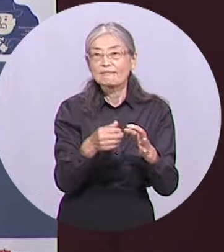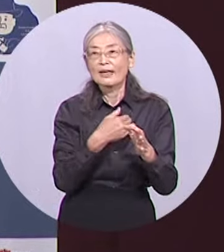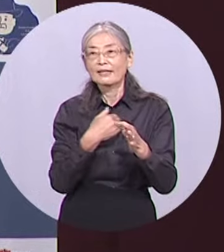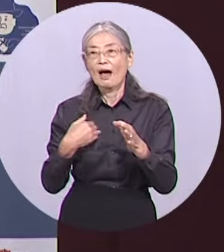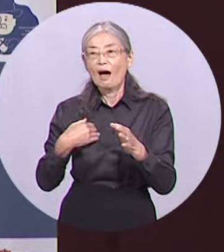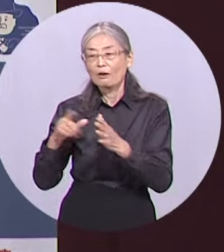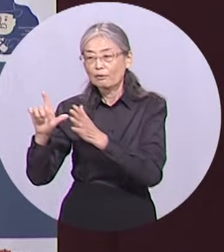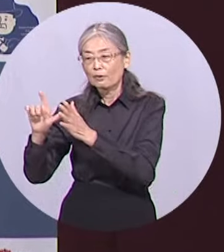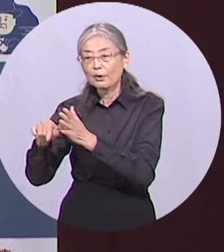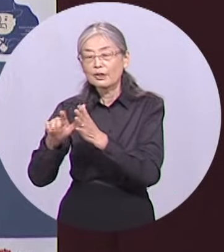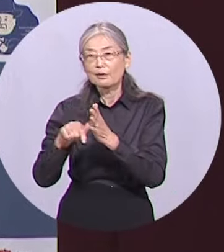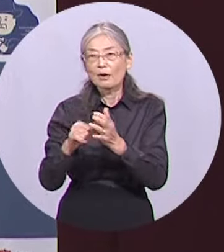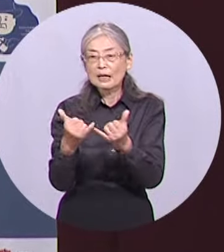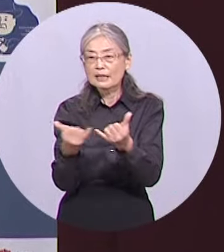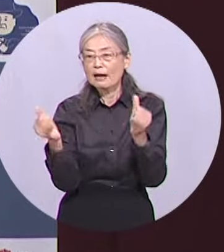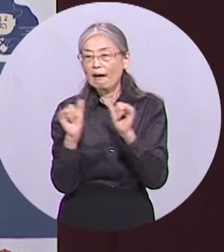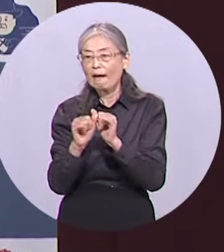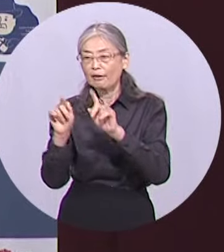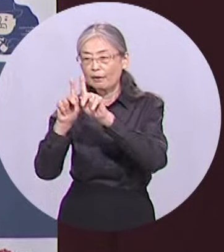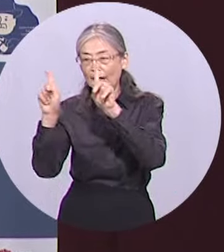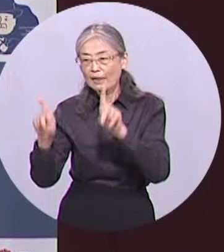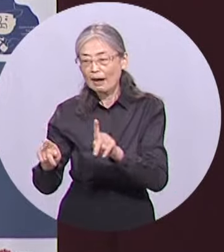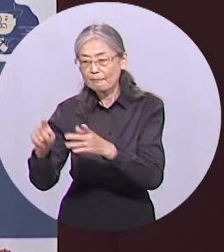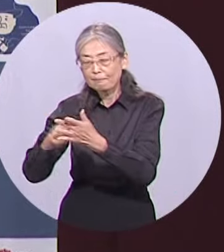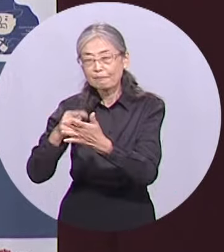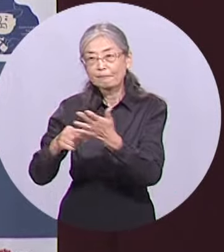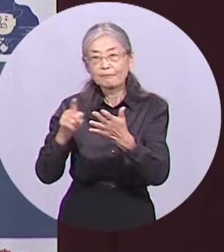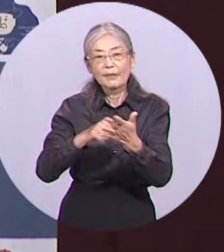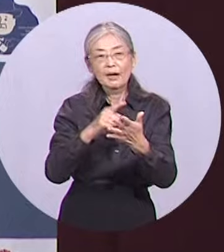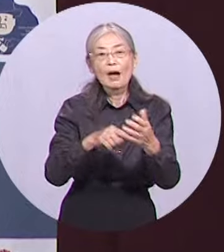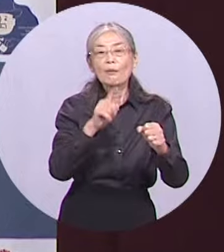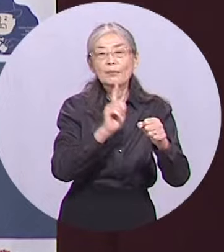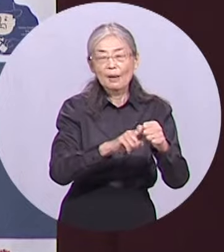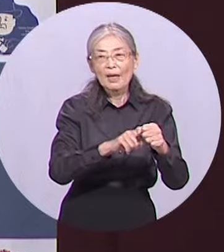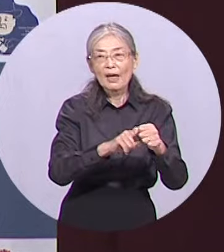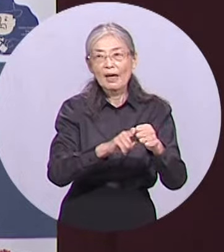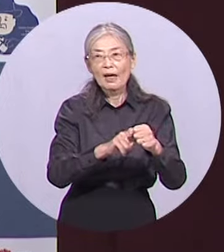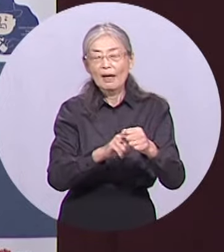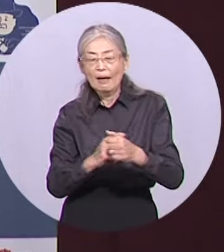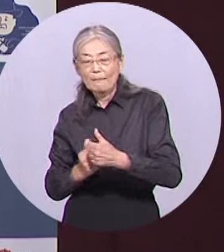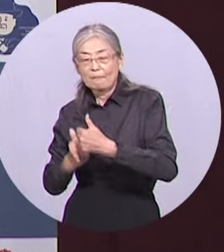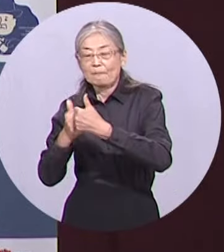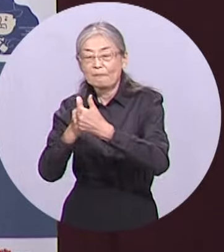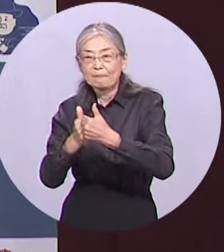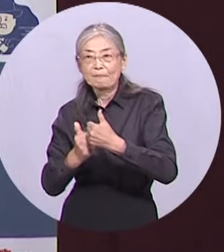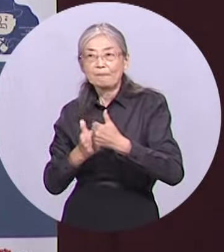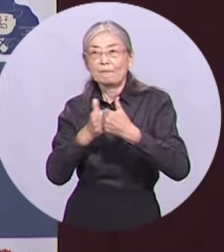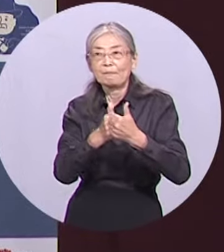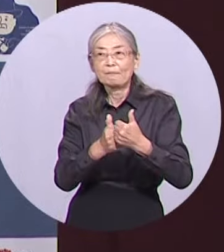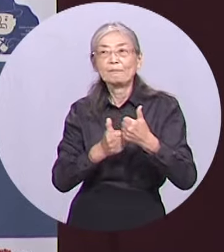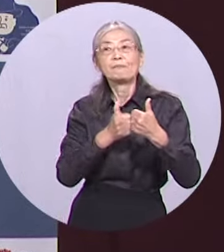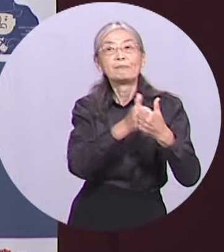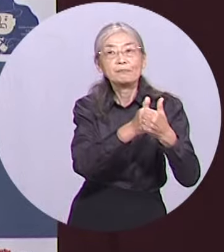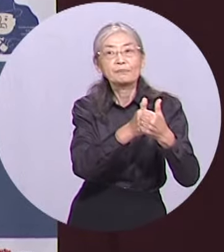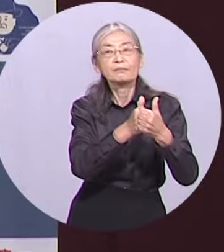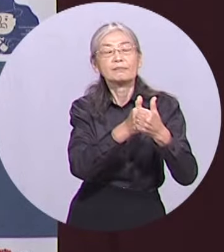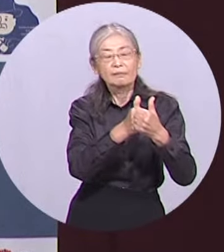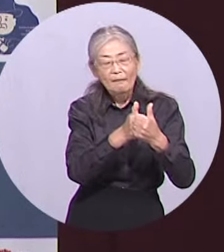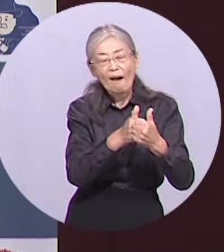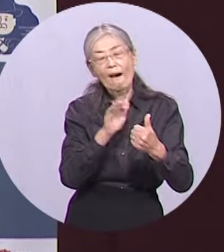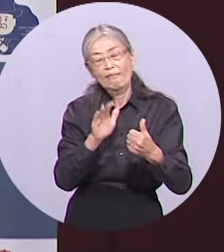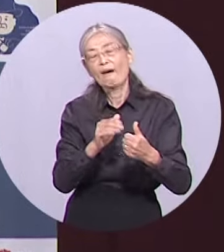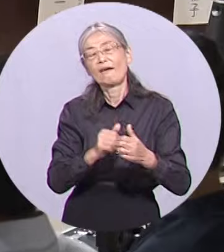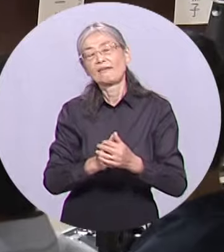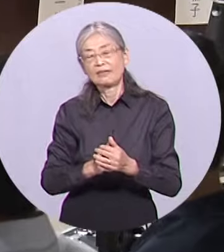時々の社会課題を解決するために、常に挑戦をし続けてきたからっていうふうに考えておりま